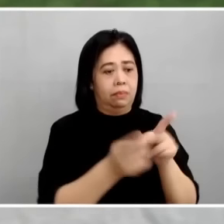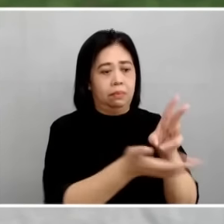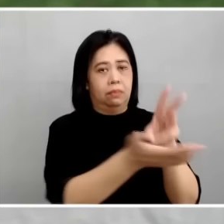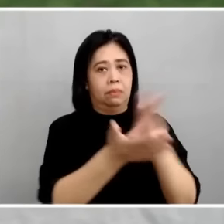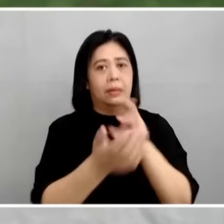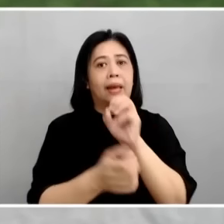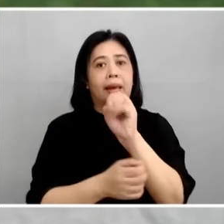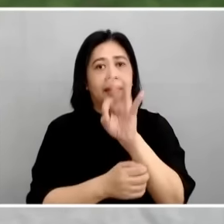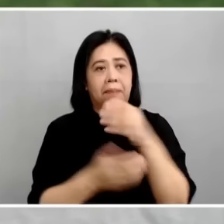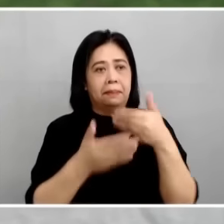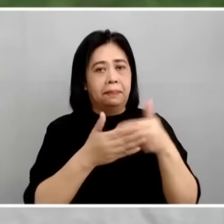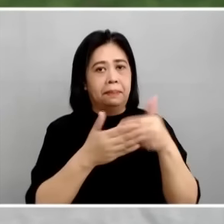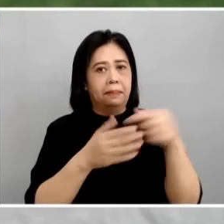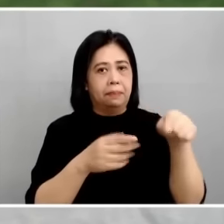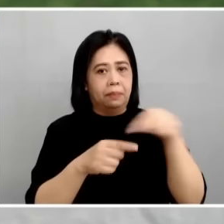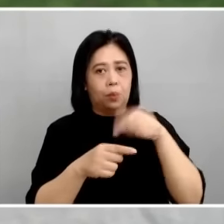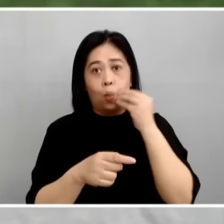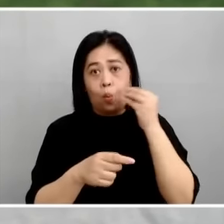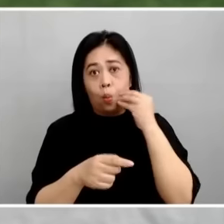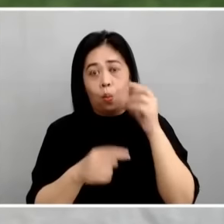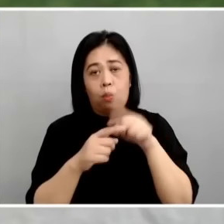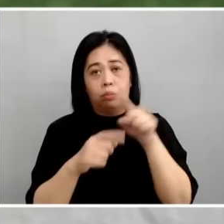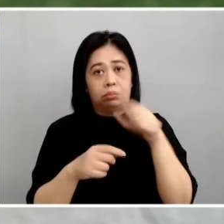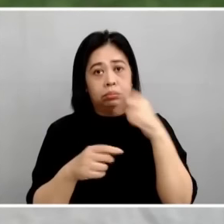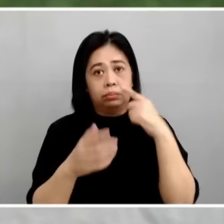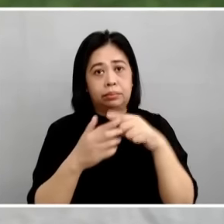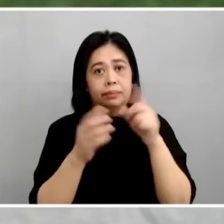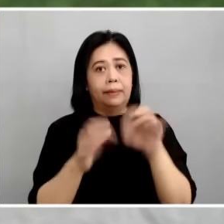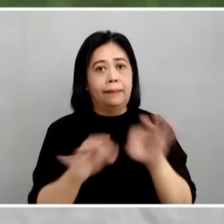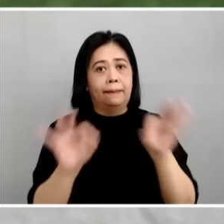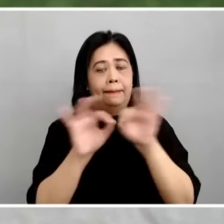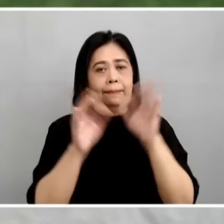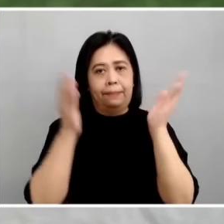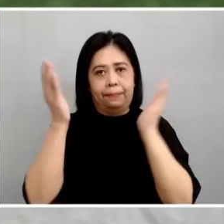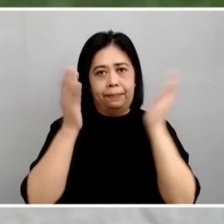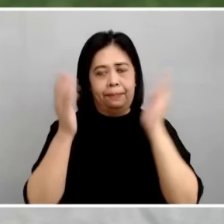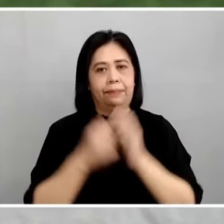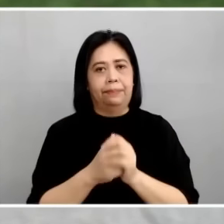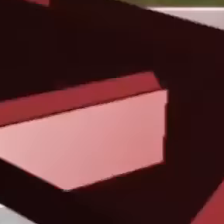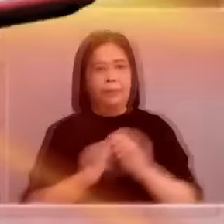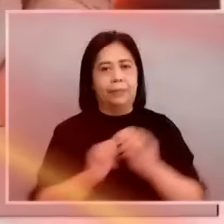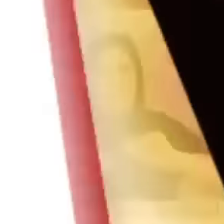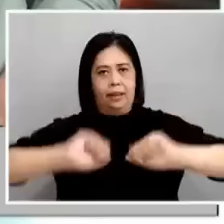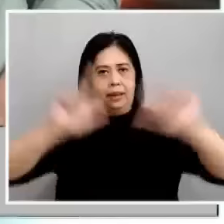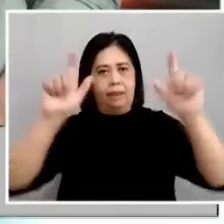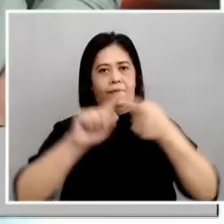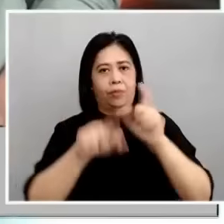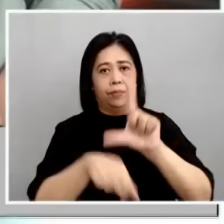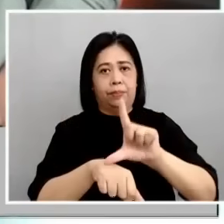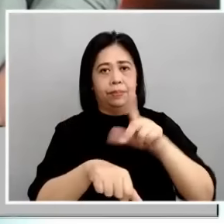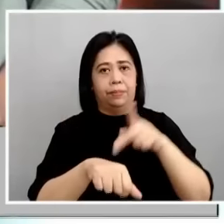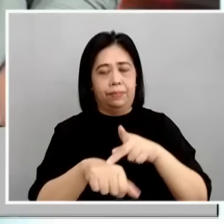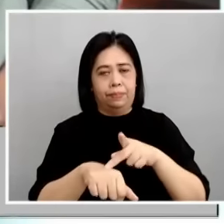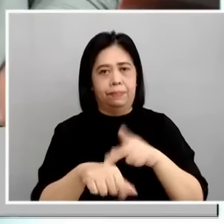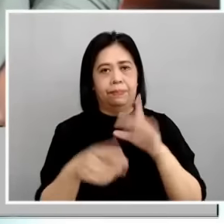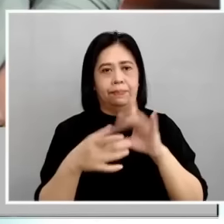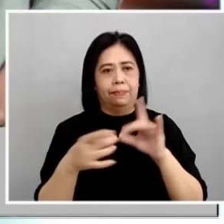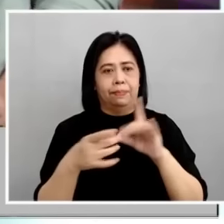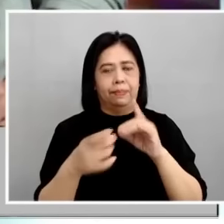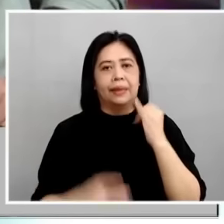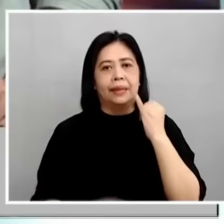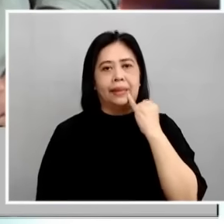mas malapit sa tinitirhan ang makukuhanan ng essential services. At live mula sa Las Piñas, nagpapatrol si Ina